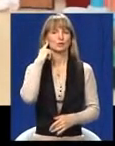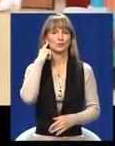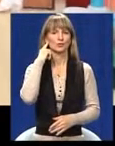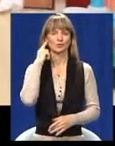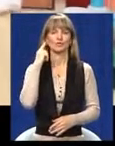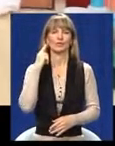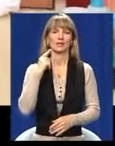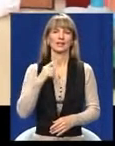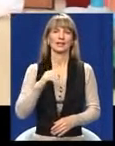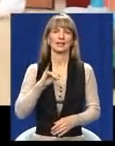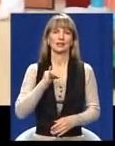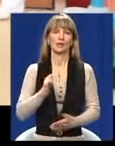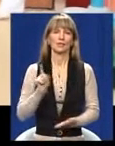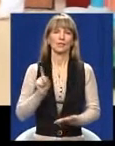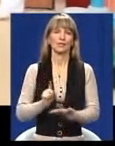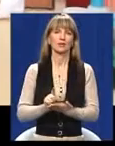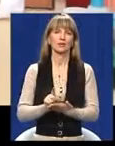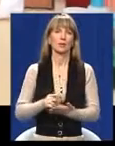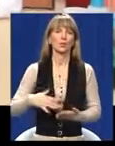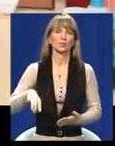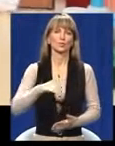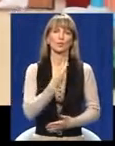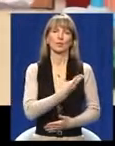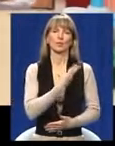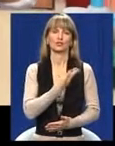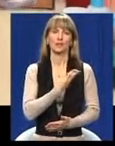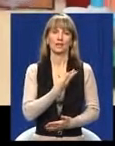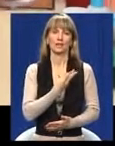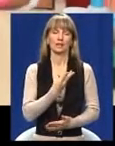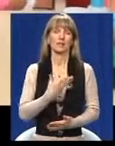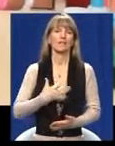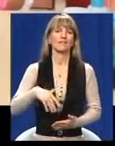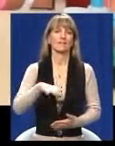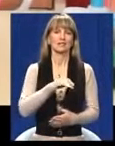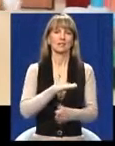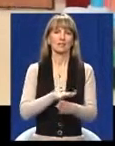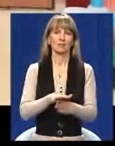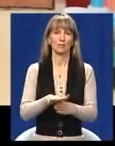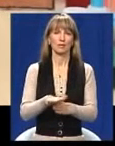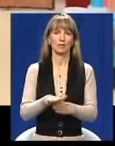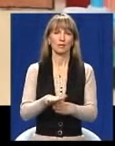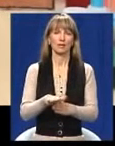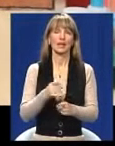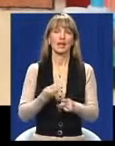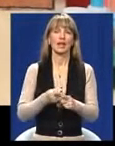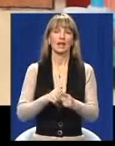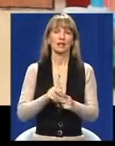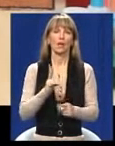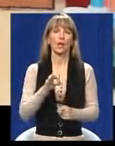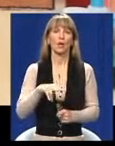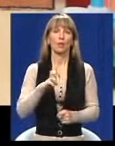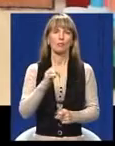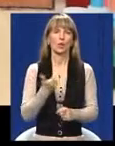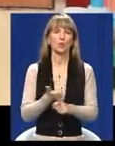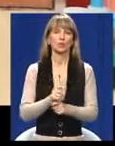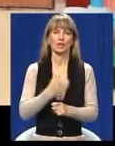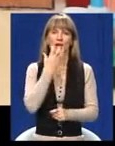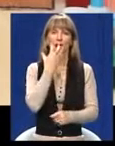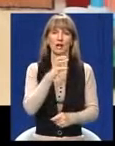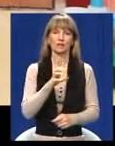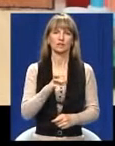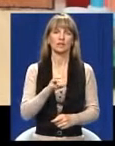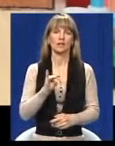і обов'язково усі бажання, усе станеться. Ця колба зараз дуже гаряча,